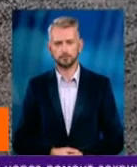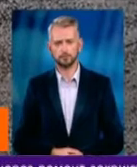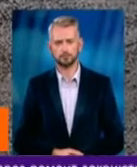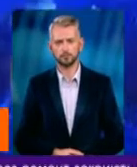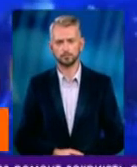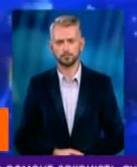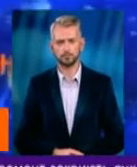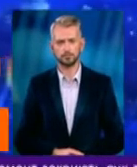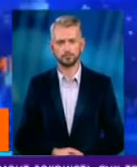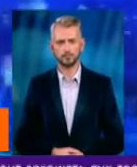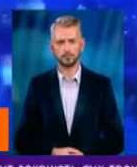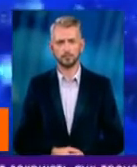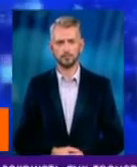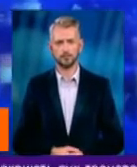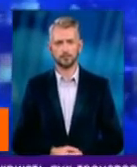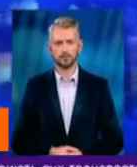Лайв.